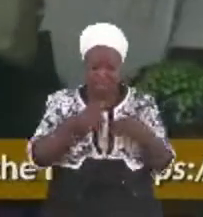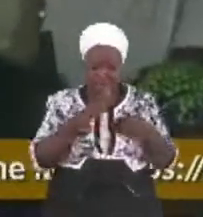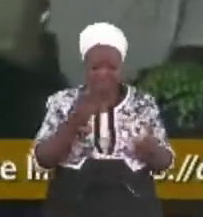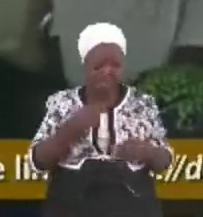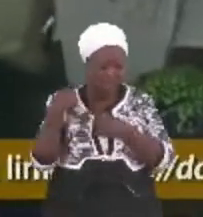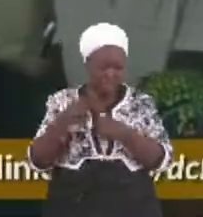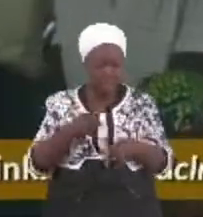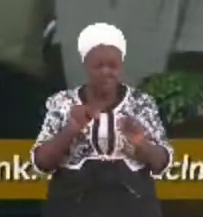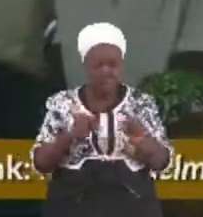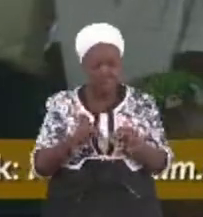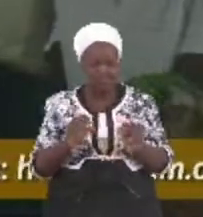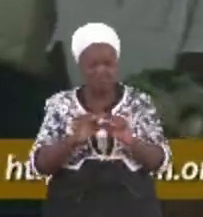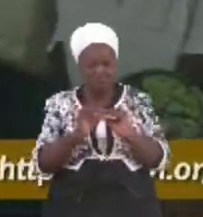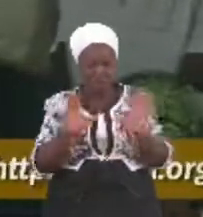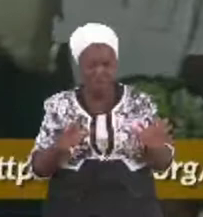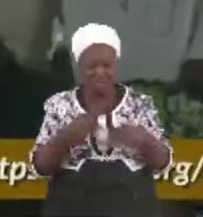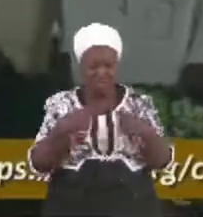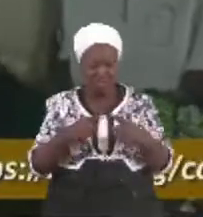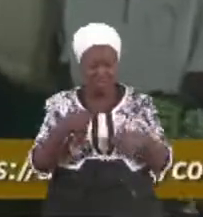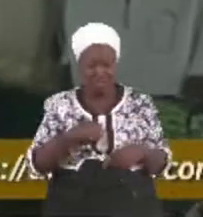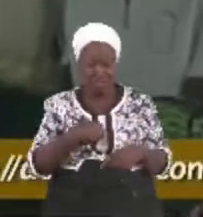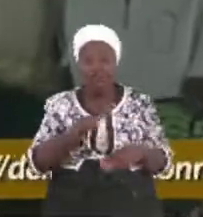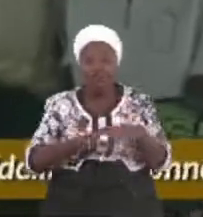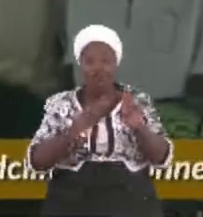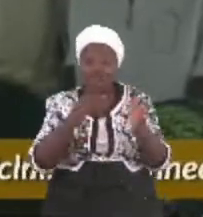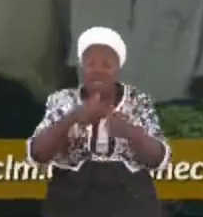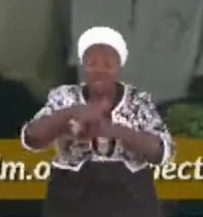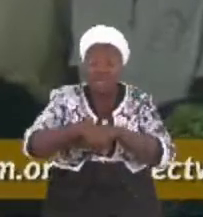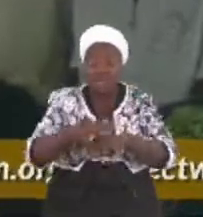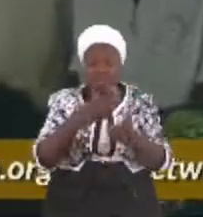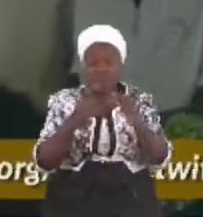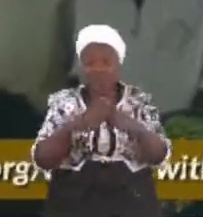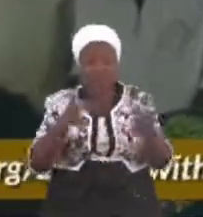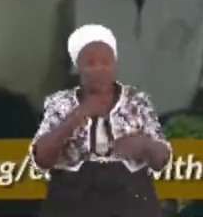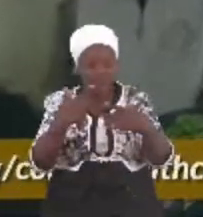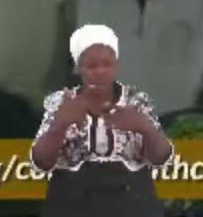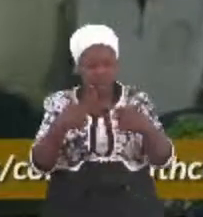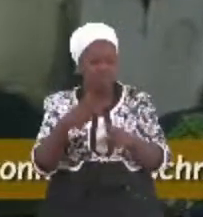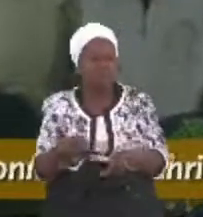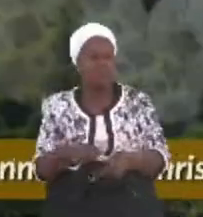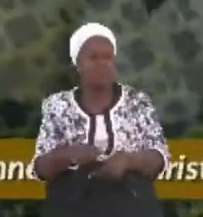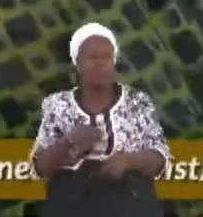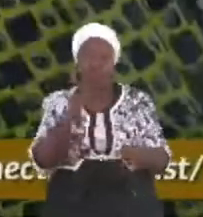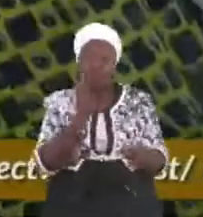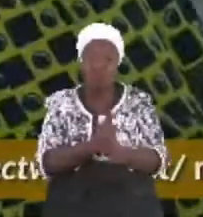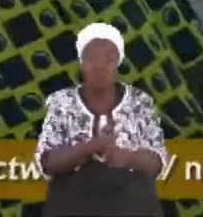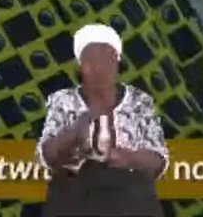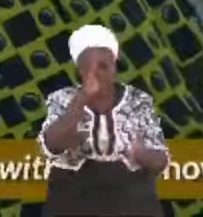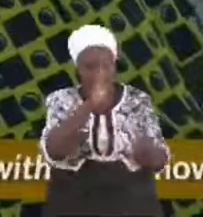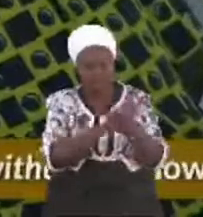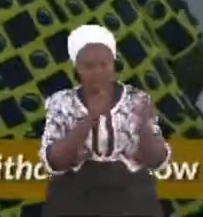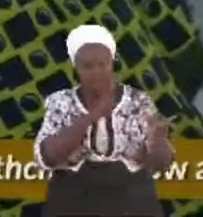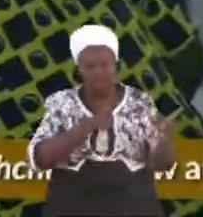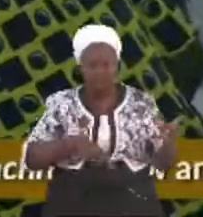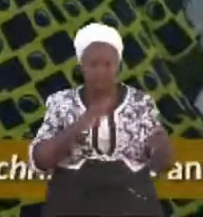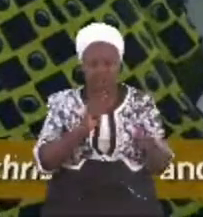Sont en train de crier à Dieu en ce moment. Attache-toi à Dieu. Dis-lui ce soir, je dois donner mon témoignage.